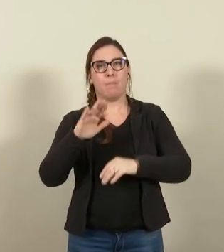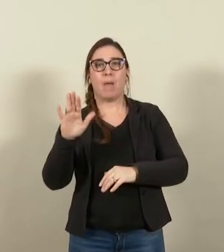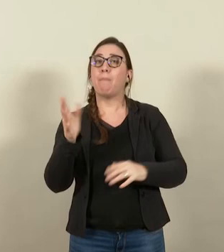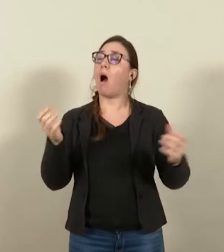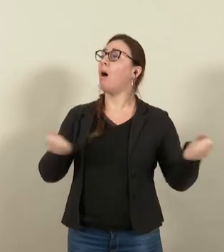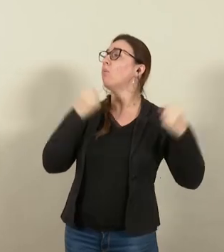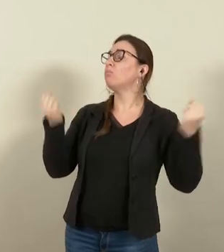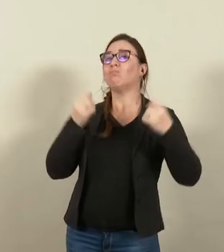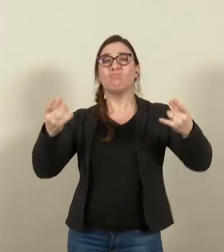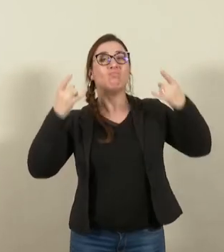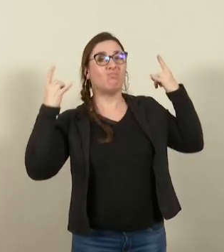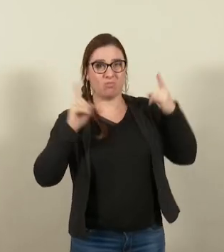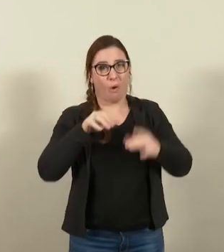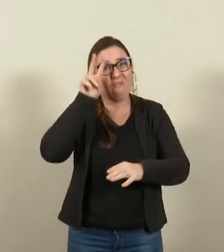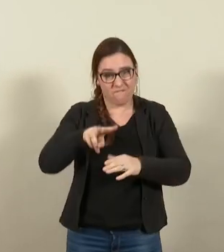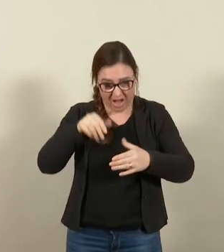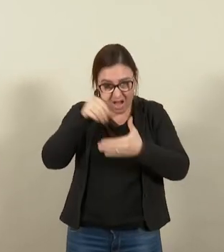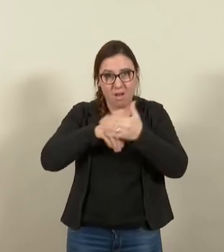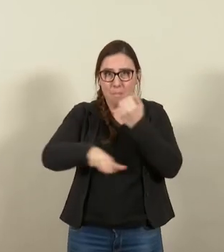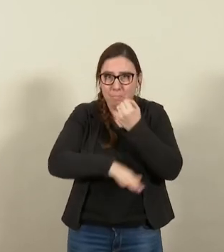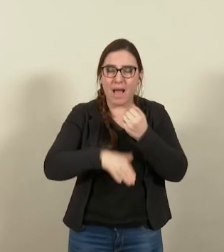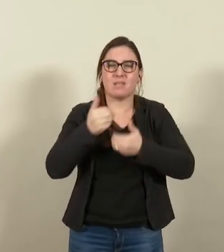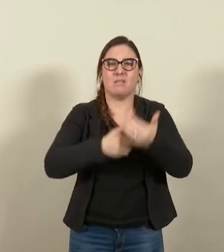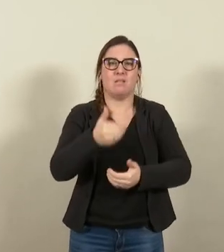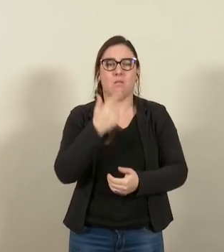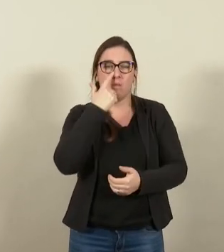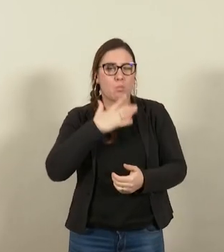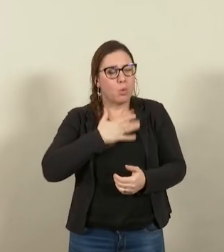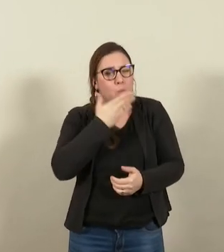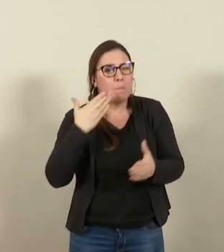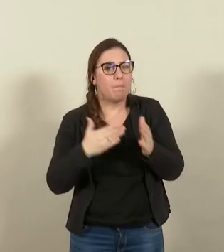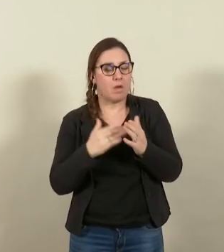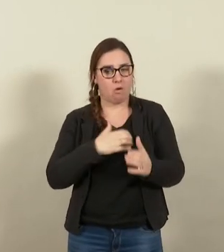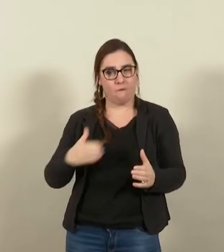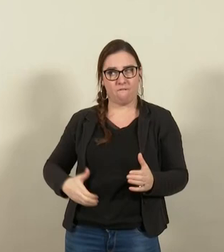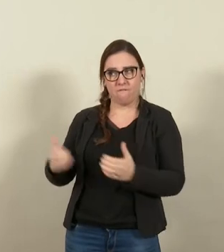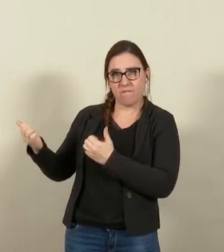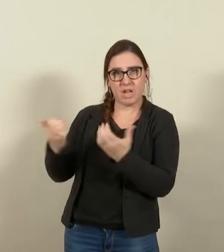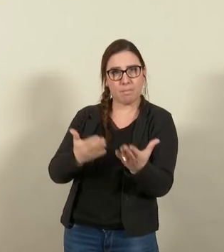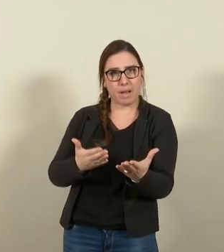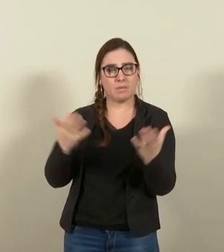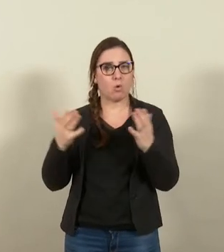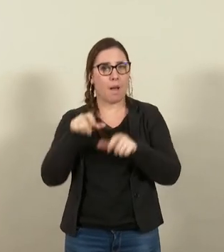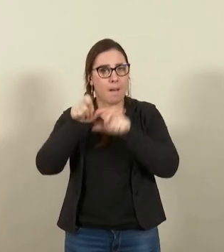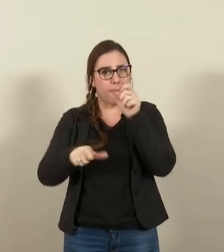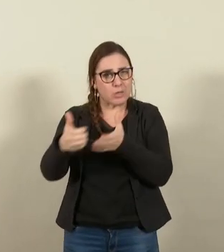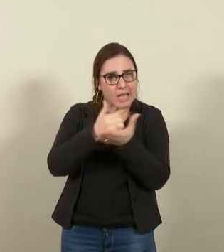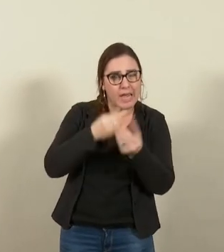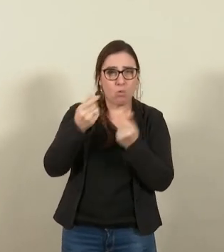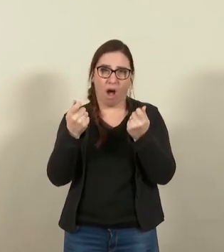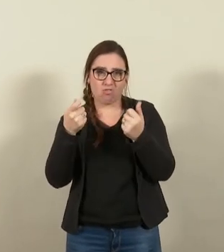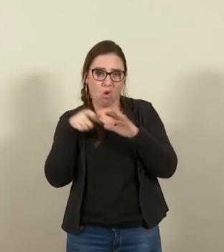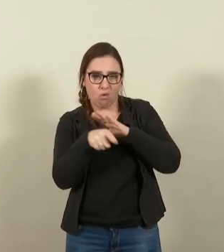communication et d'affichage il serait plus judicieux à notre avis que la ville mette à disposition du personnel ou des moyens